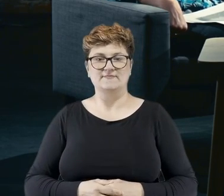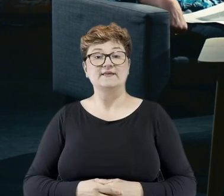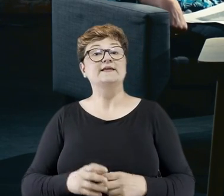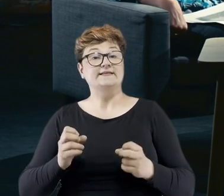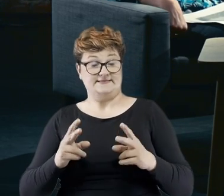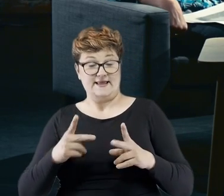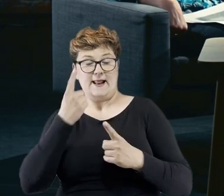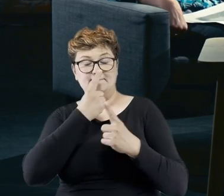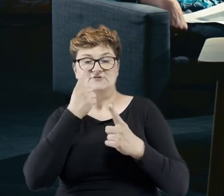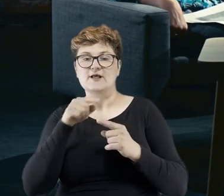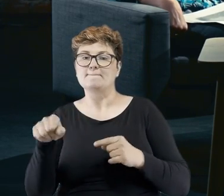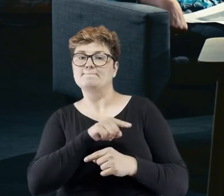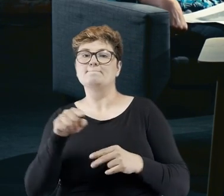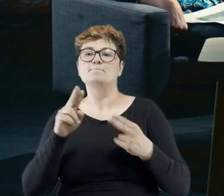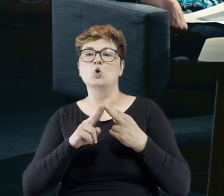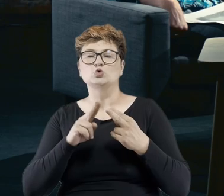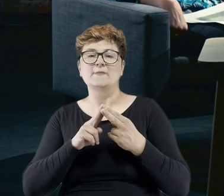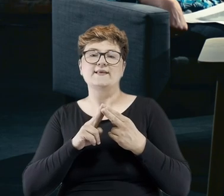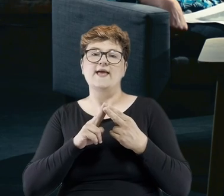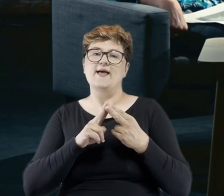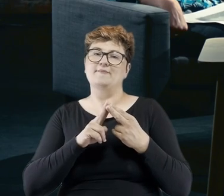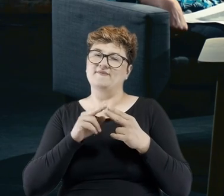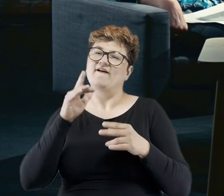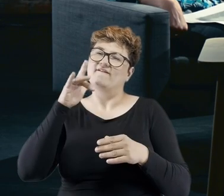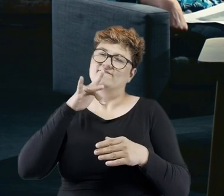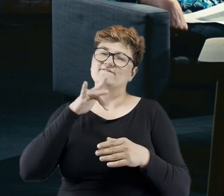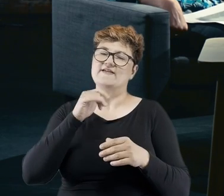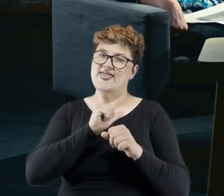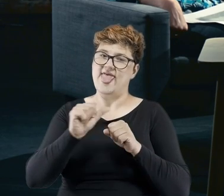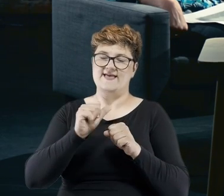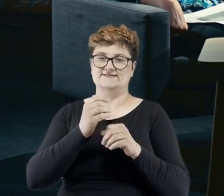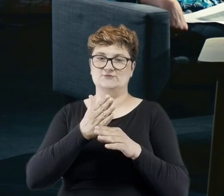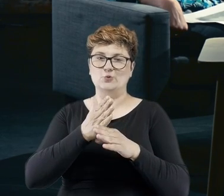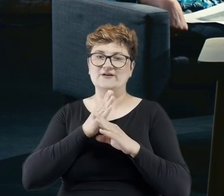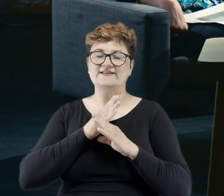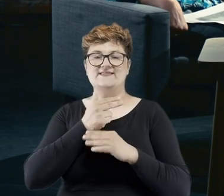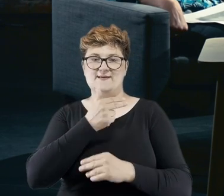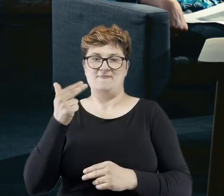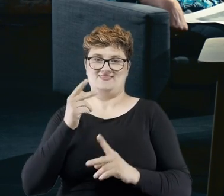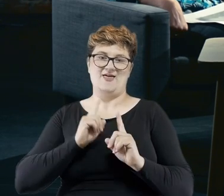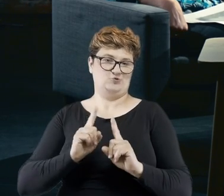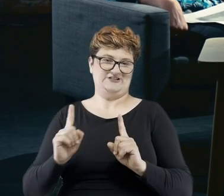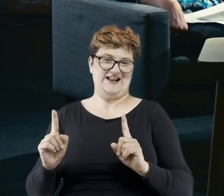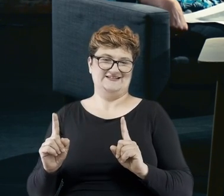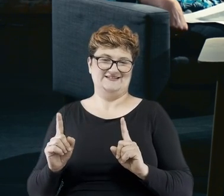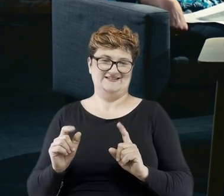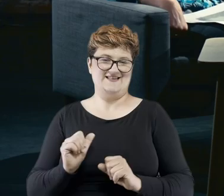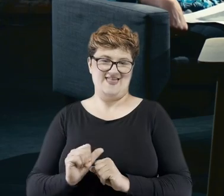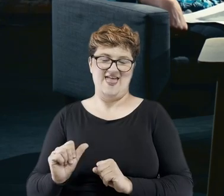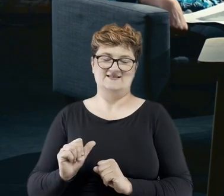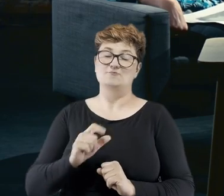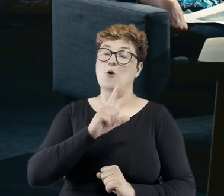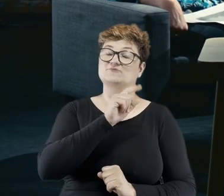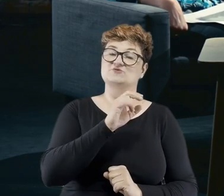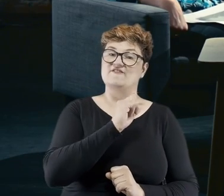że w tym ich porozumieniu jest właśnie ten ukryty, ja myślę, jakby ten wątek, ja bym powiedziała, nauczycielski.